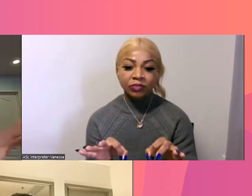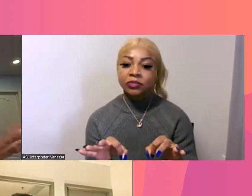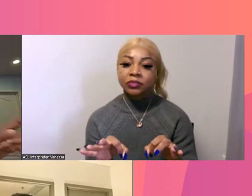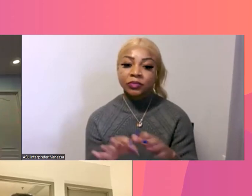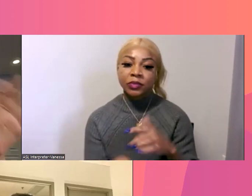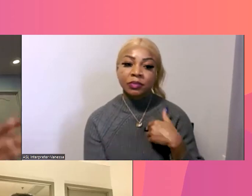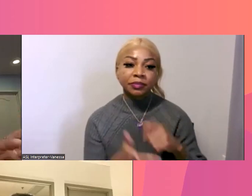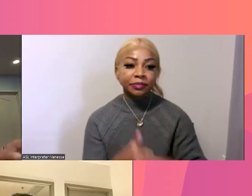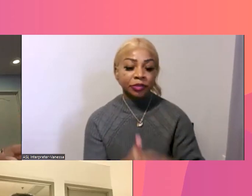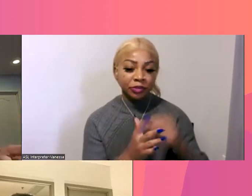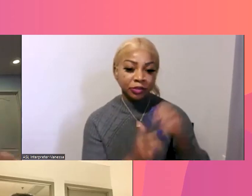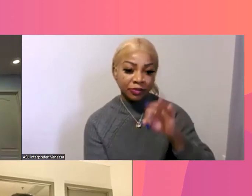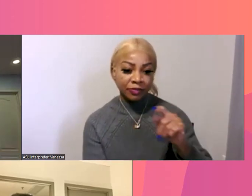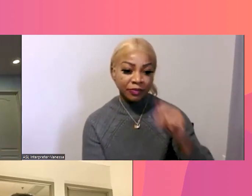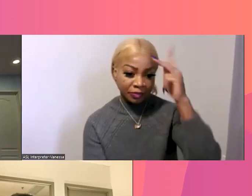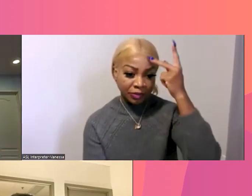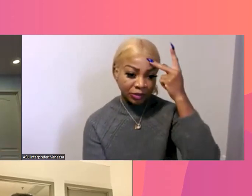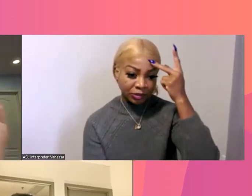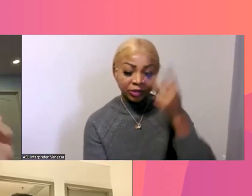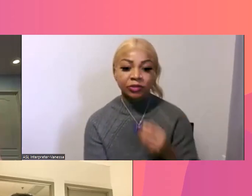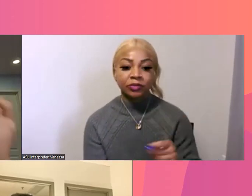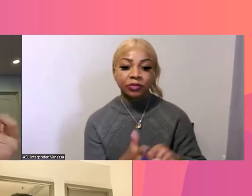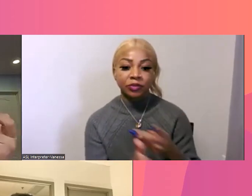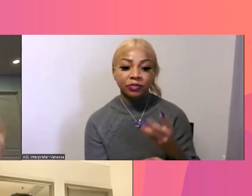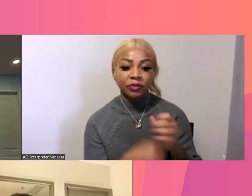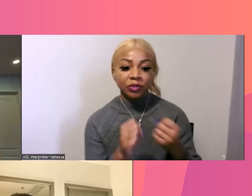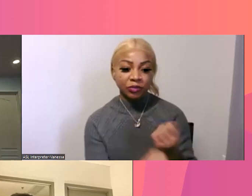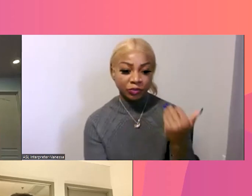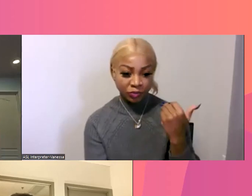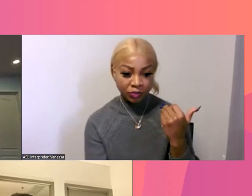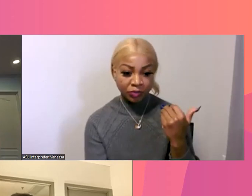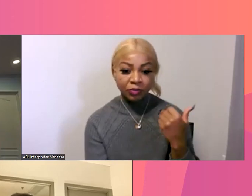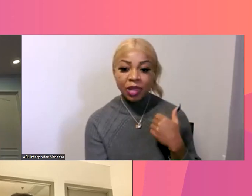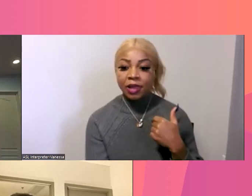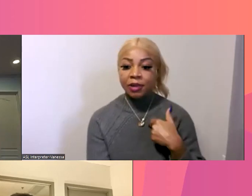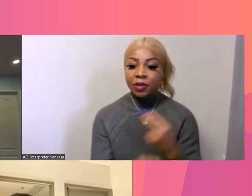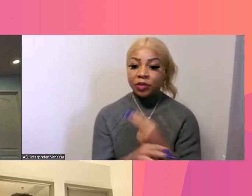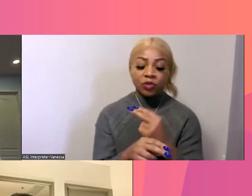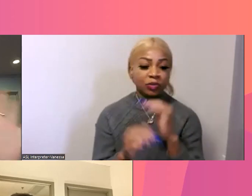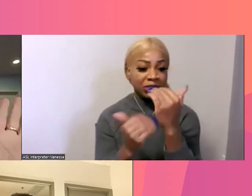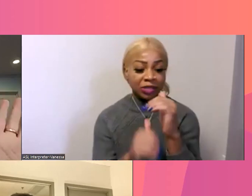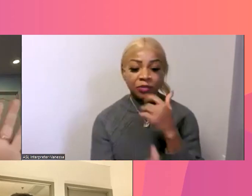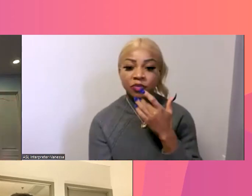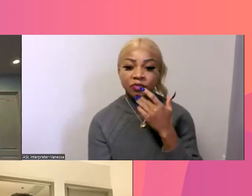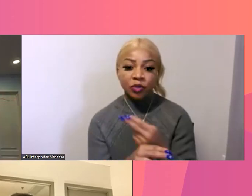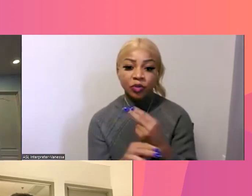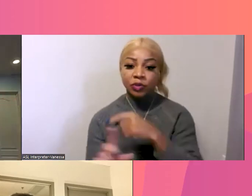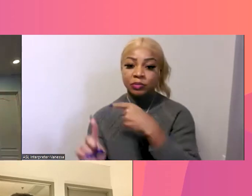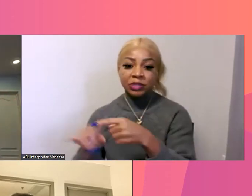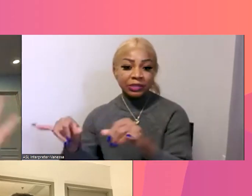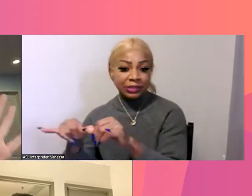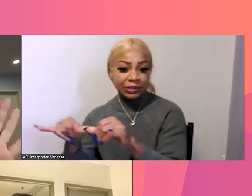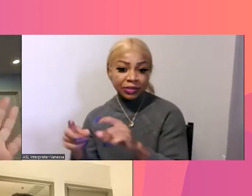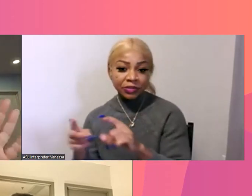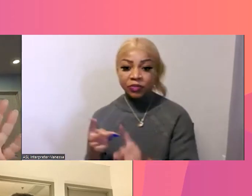Moi, donc, ça fait 10 ans là que je travaille à la politique du gros. Bon, moi,